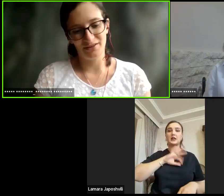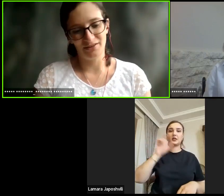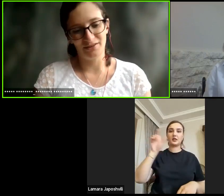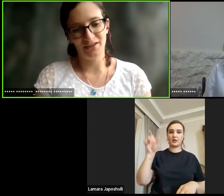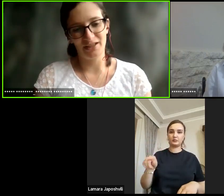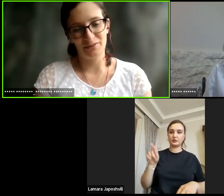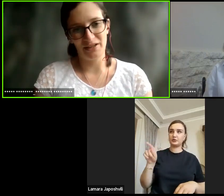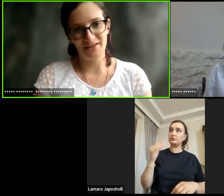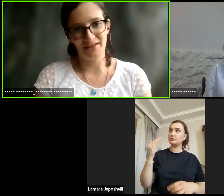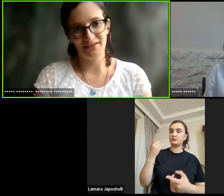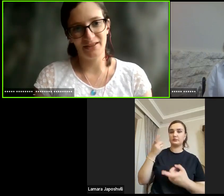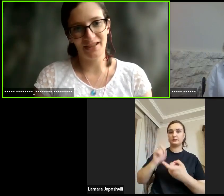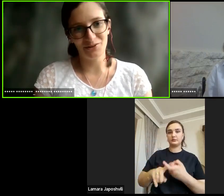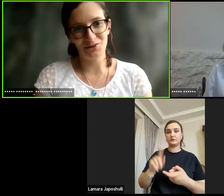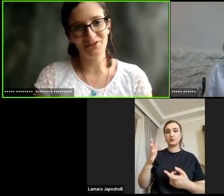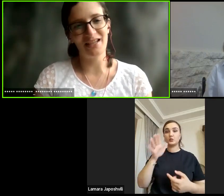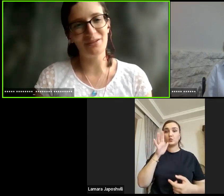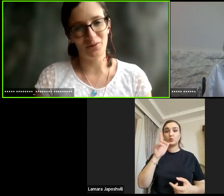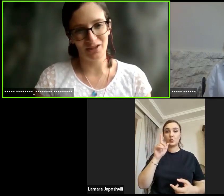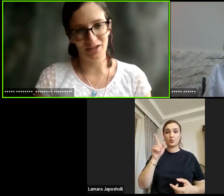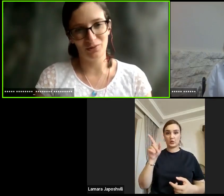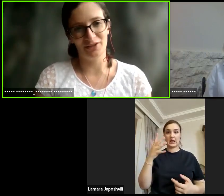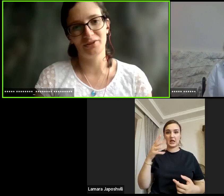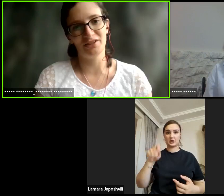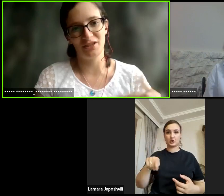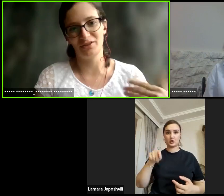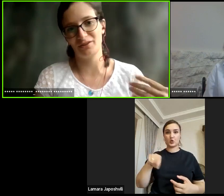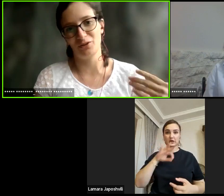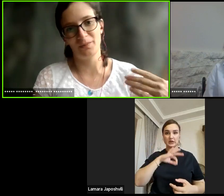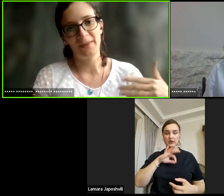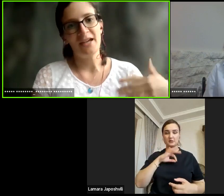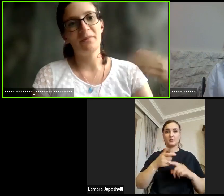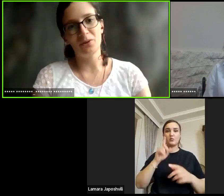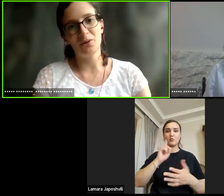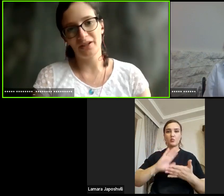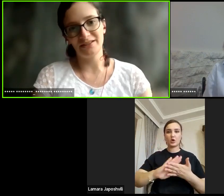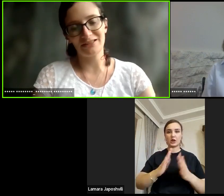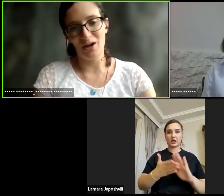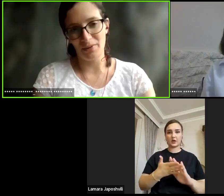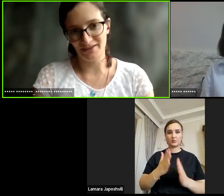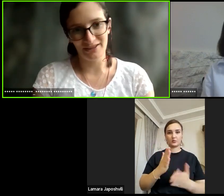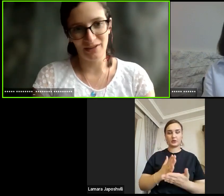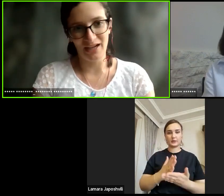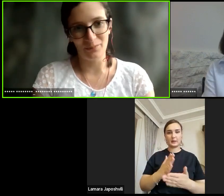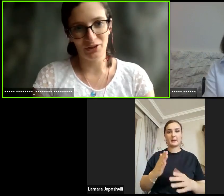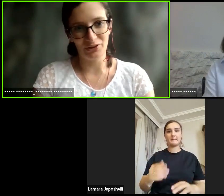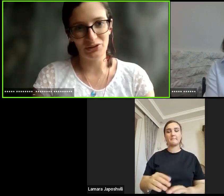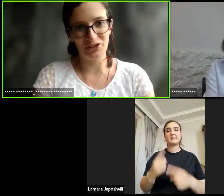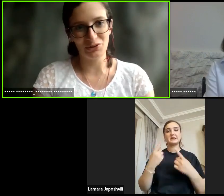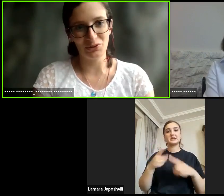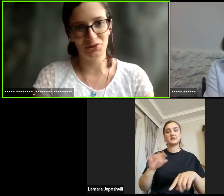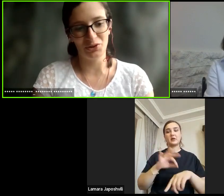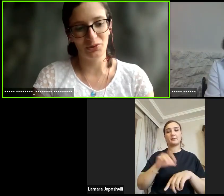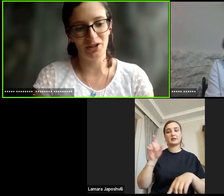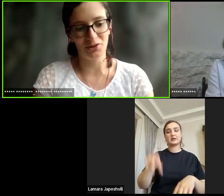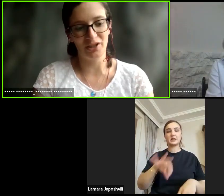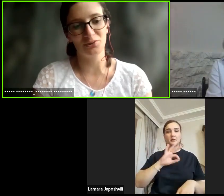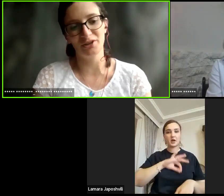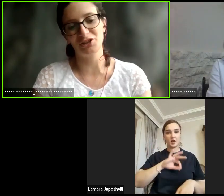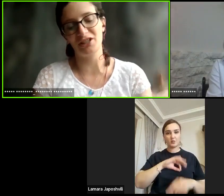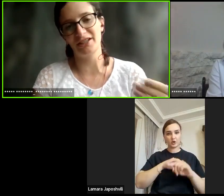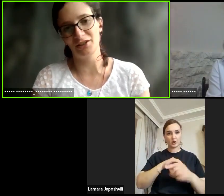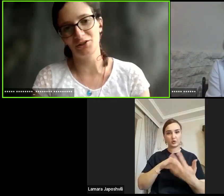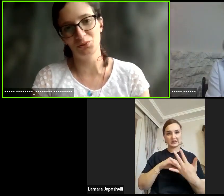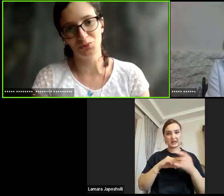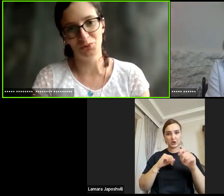დროებითად იყენებს პაციენტი ხელჯოხს, ძალიან მოხერხებული აი თუნდაც შემდგომ მეორადაც სხვა პაციენტმა გამოიყენოს ეს ხელჯოხი,